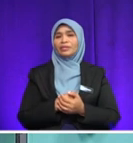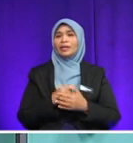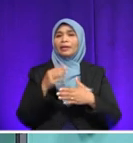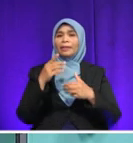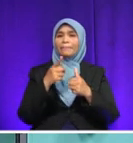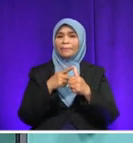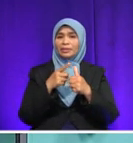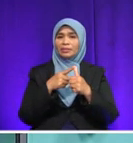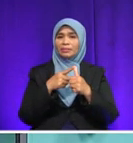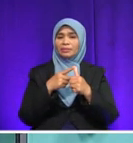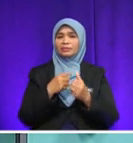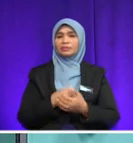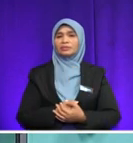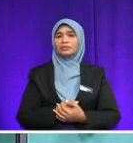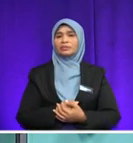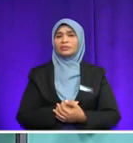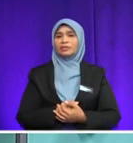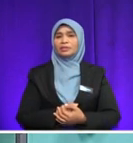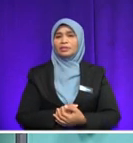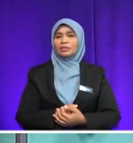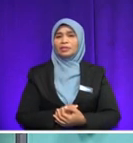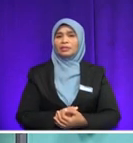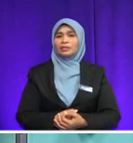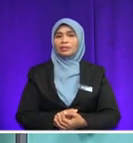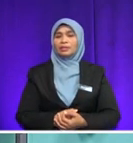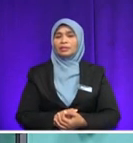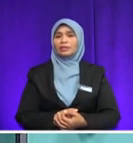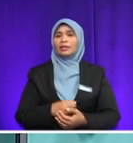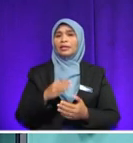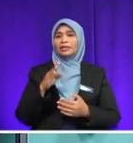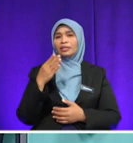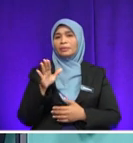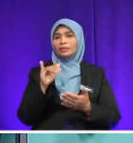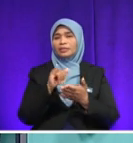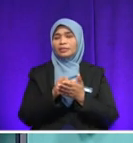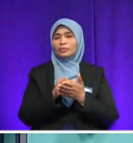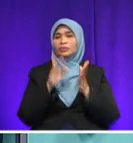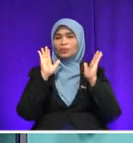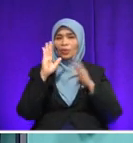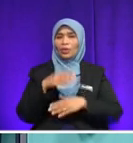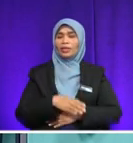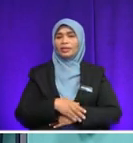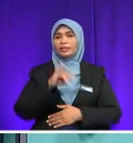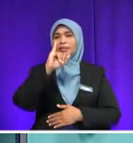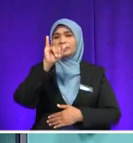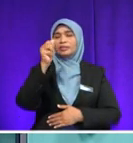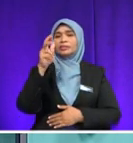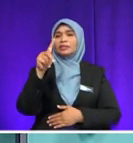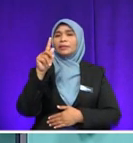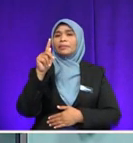pertama ingat ya Ee yang pertama manakah adalah salat jamak takhir